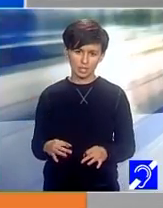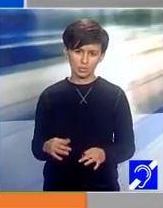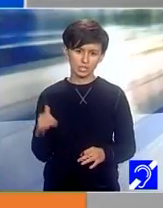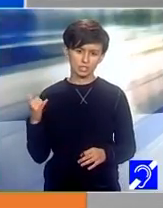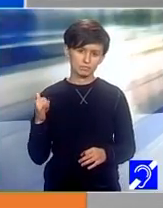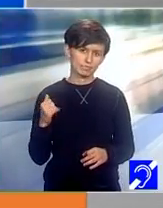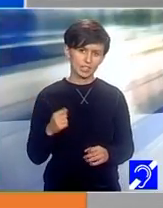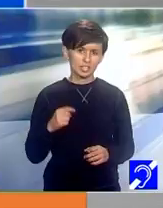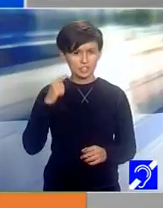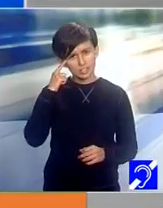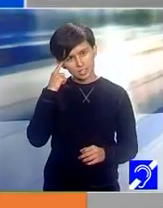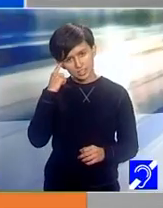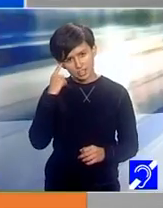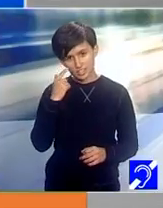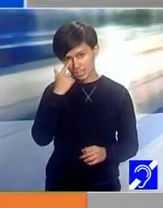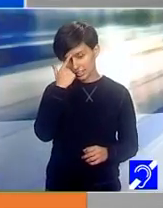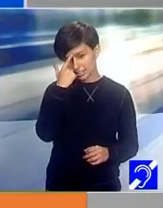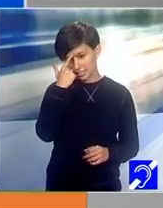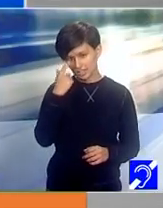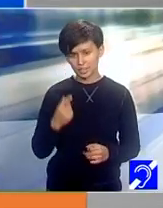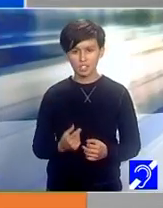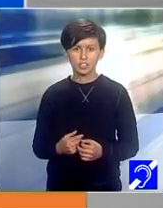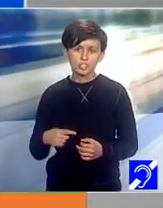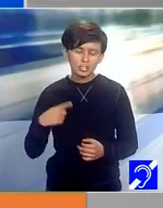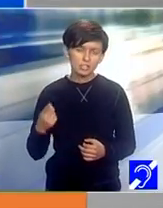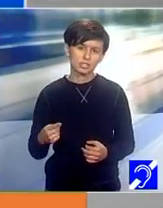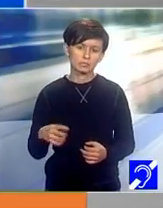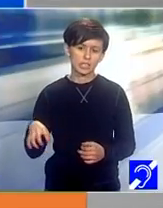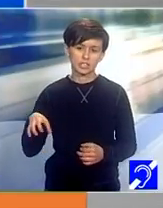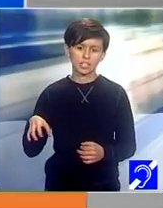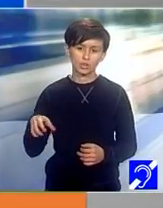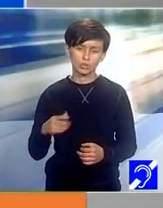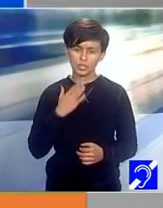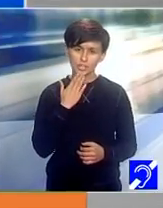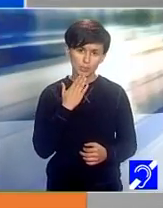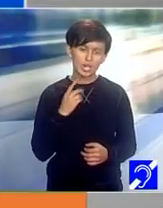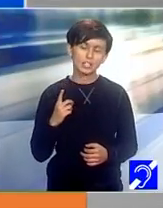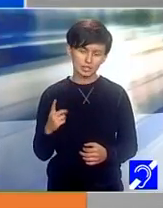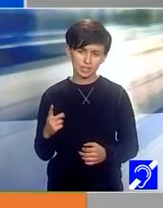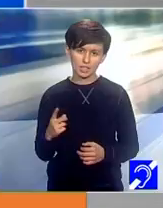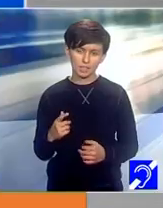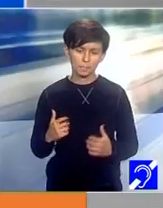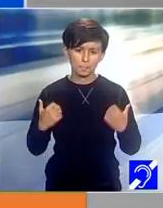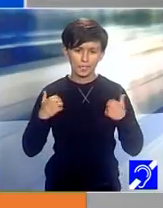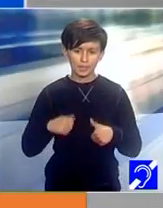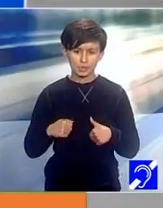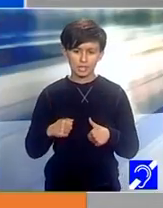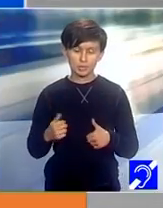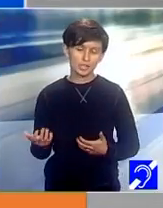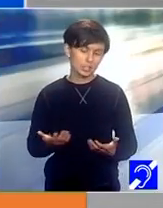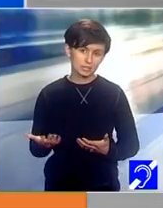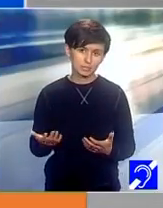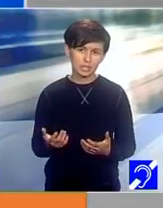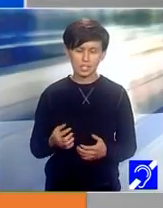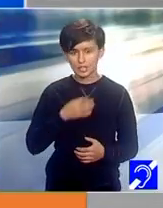China și de peste tot din India și din alte părți, din păcate. Dar și ținutele care, așa cum